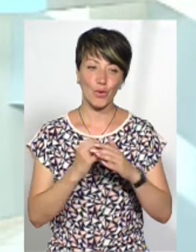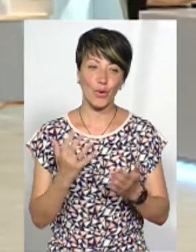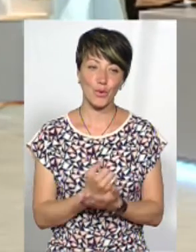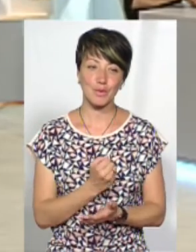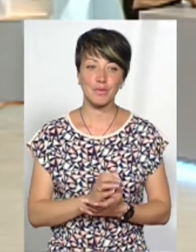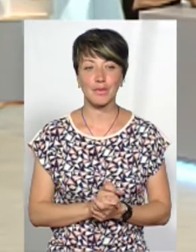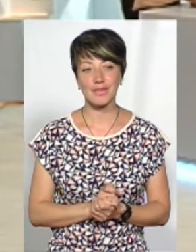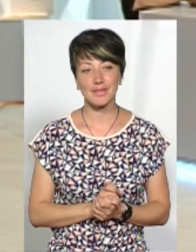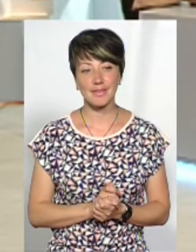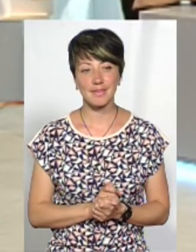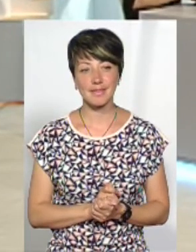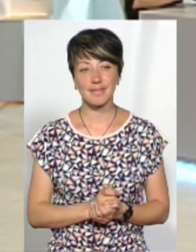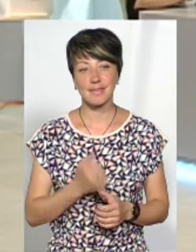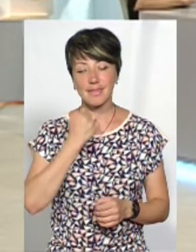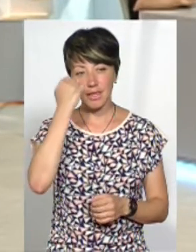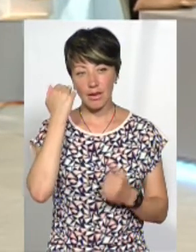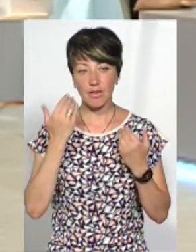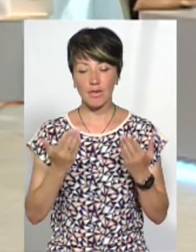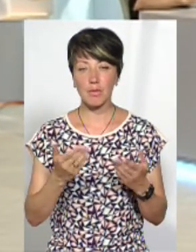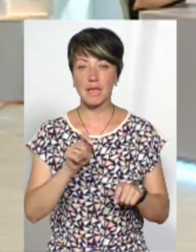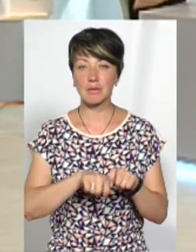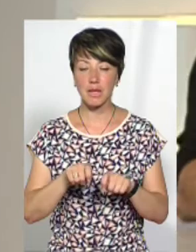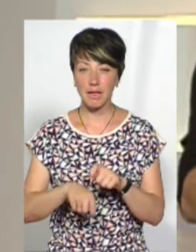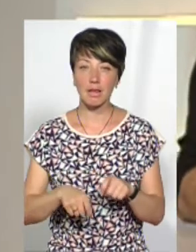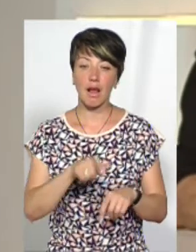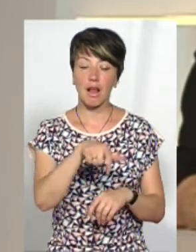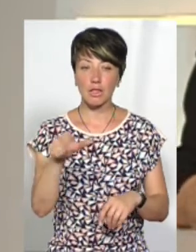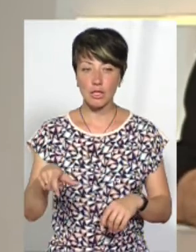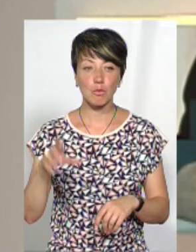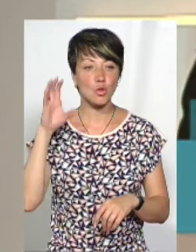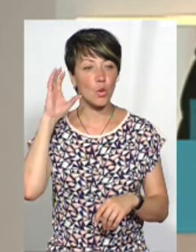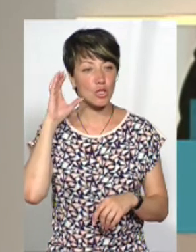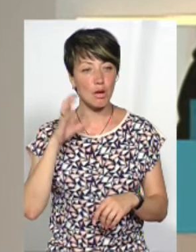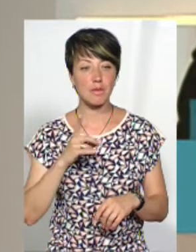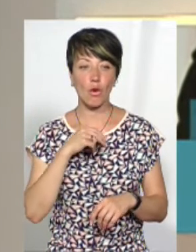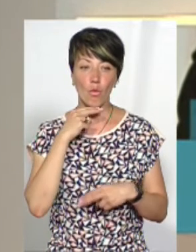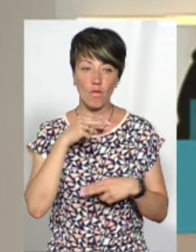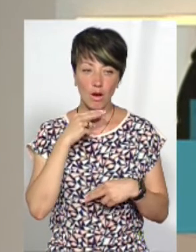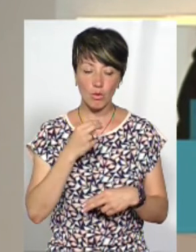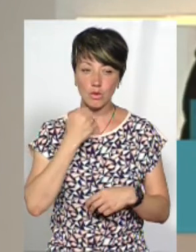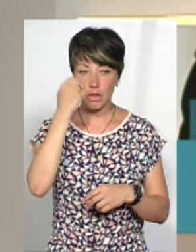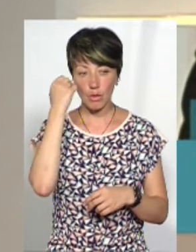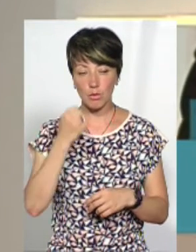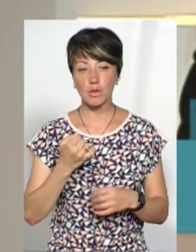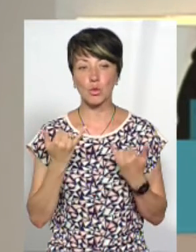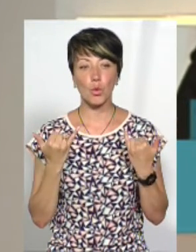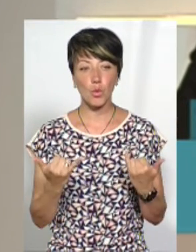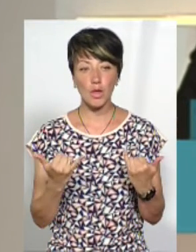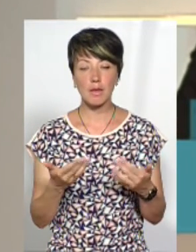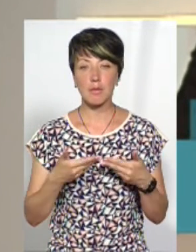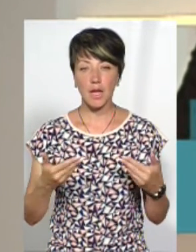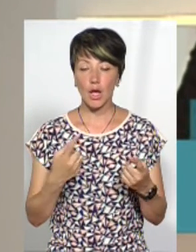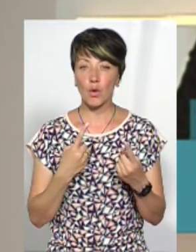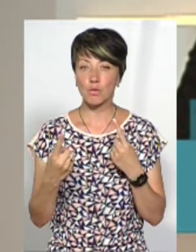успіху. Дякую вам, дякую нашим експертам, дякую глядачам та слухачам за увагу. Нагадаю, що сьогодні